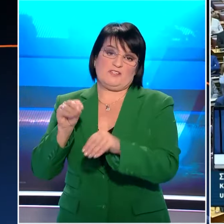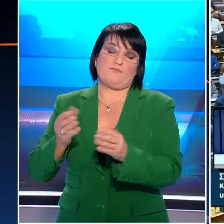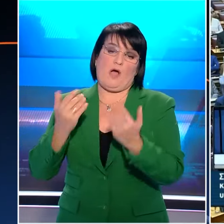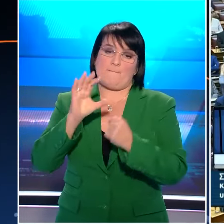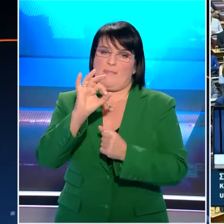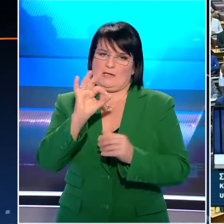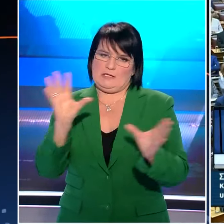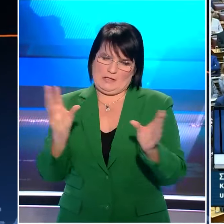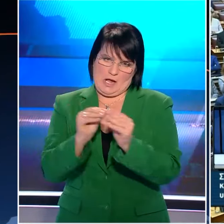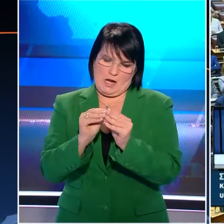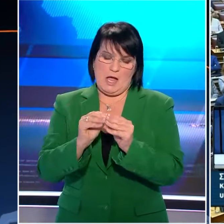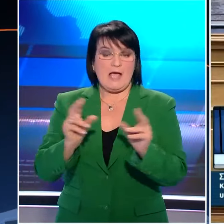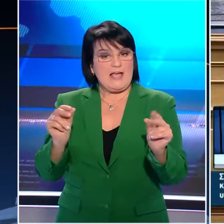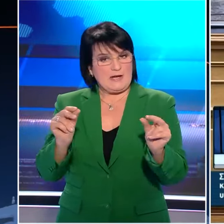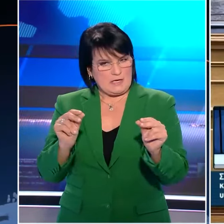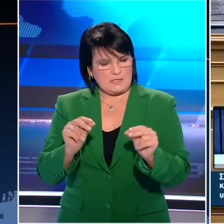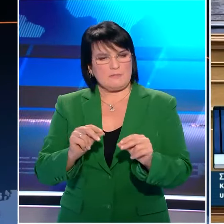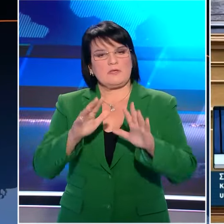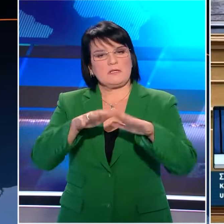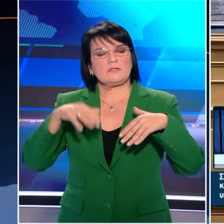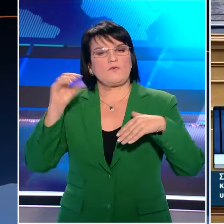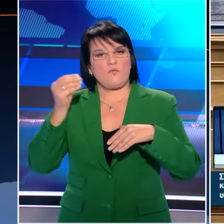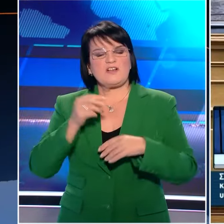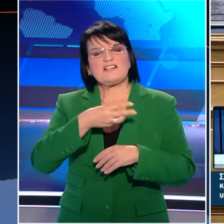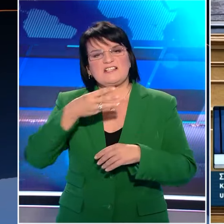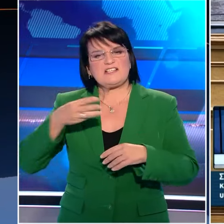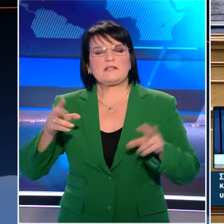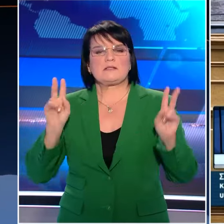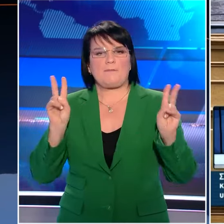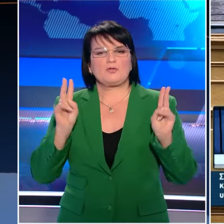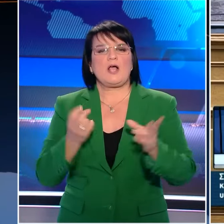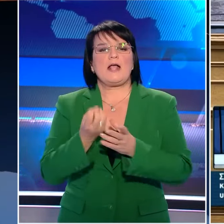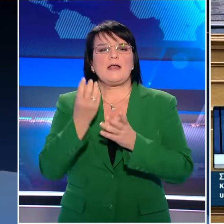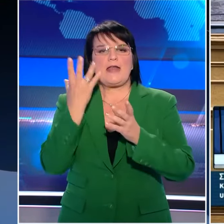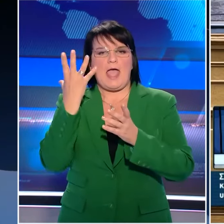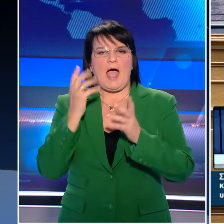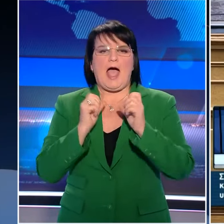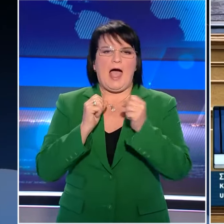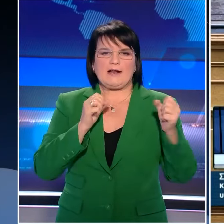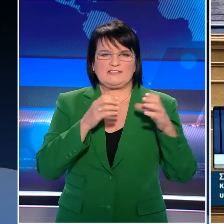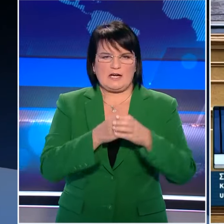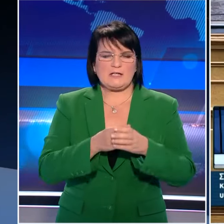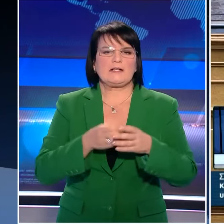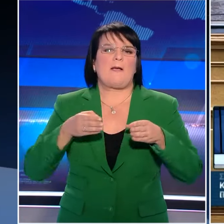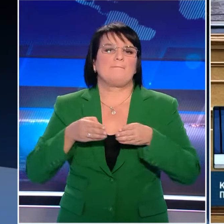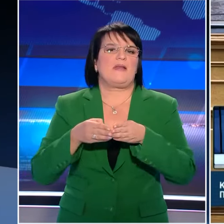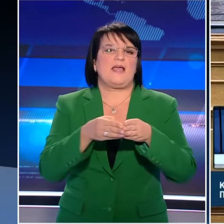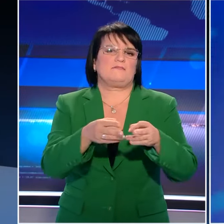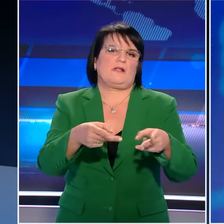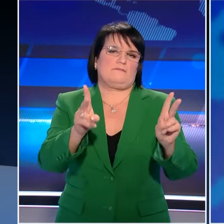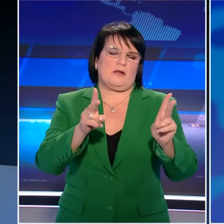η ρύθμιση αναμένεται να περάσει από τη Βουλή με τις ψήφους του ΣΥΡΙΖΑ, του ΠΑΣΟΚ, της Νέας Αριστεράς και της Πλεύσης